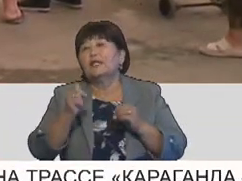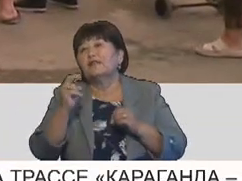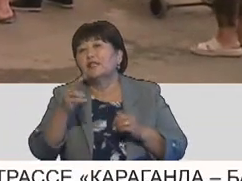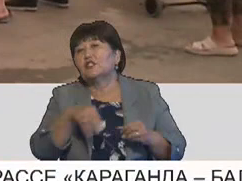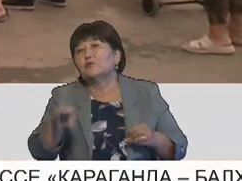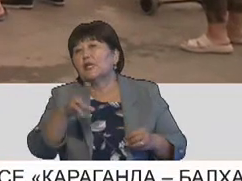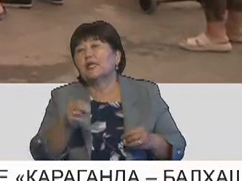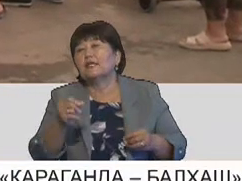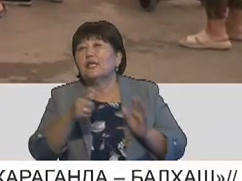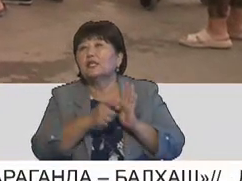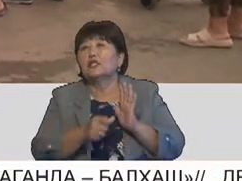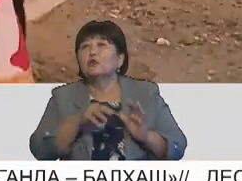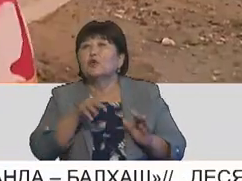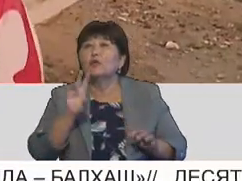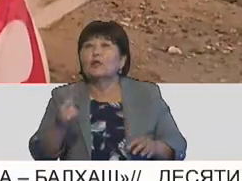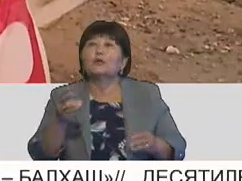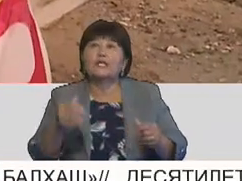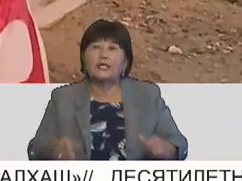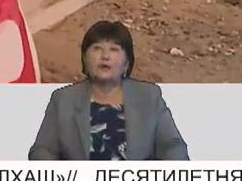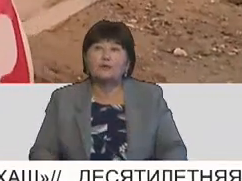млр 700 млн